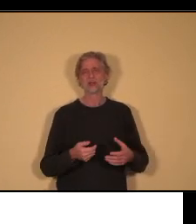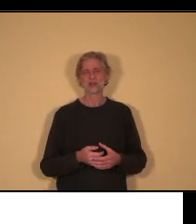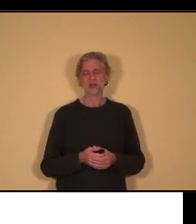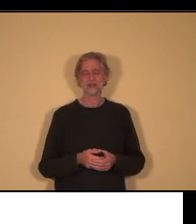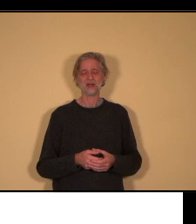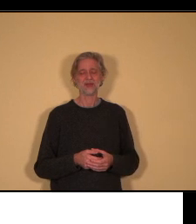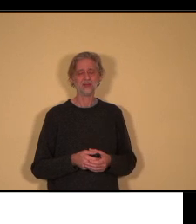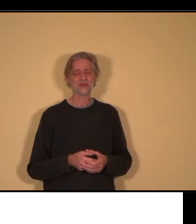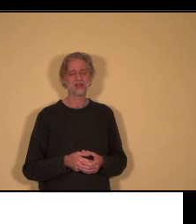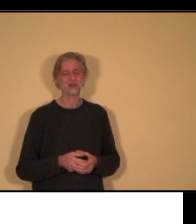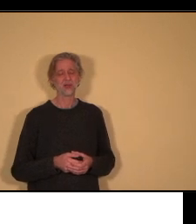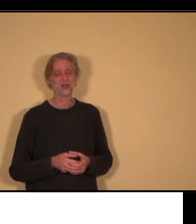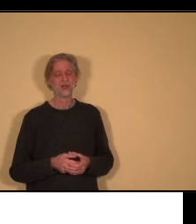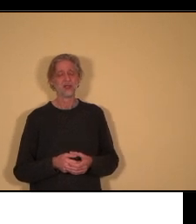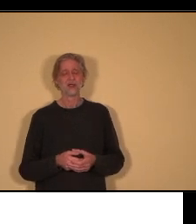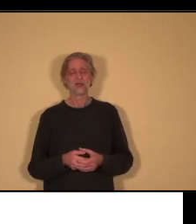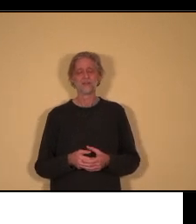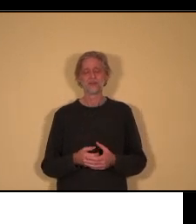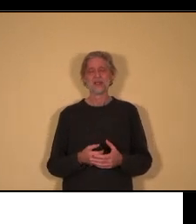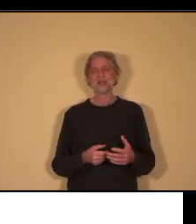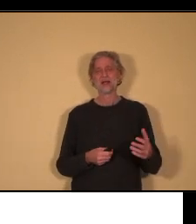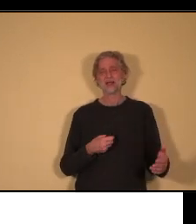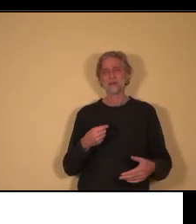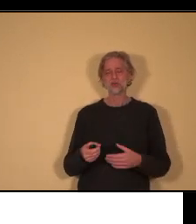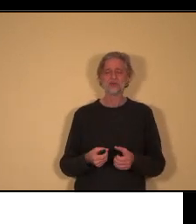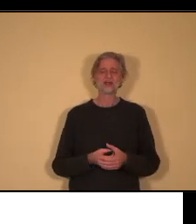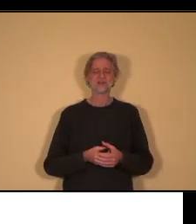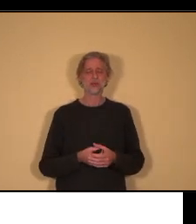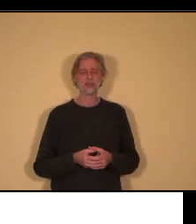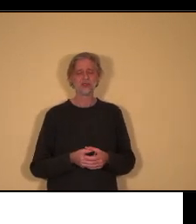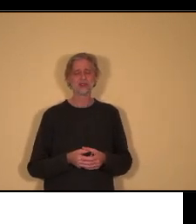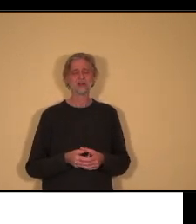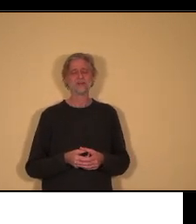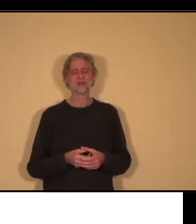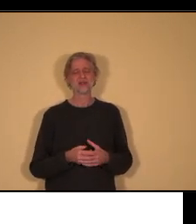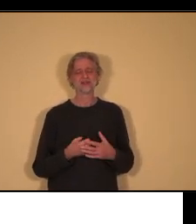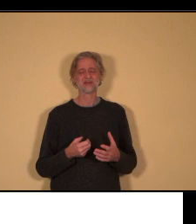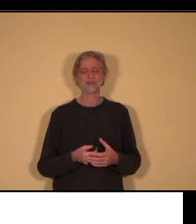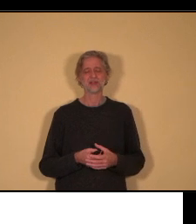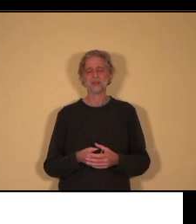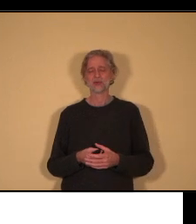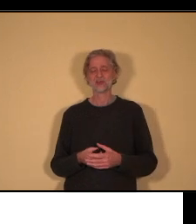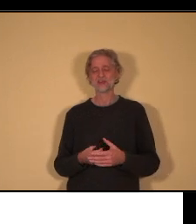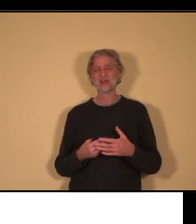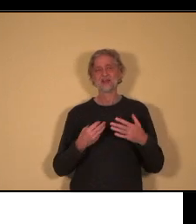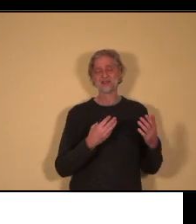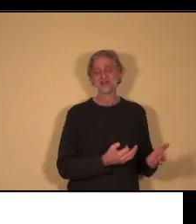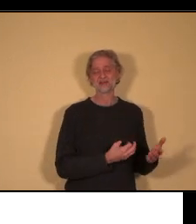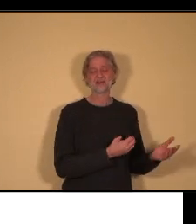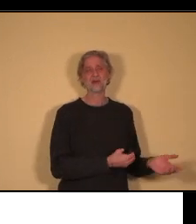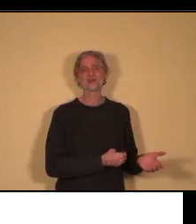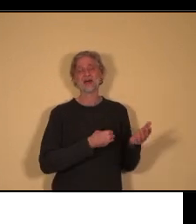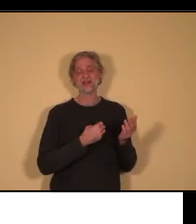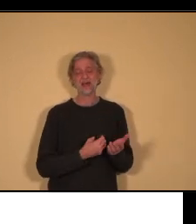wir natürlich auf alle Fälle verwenden können. Eine Modifikation des Sabatier-Prozesses